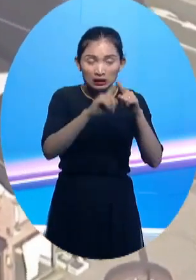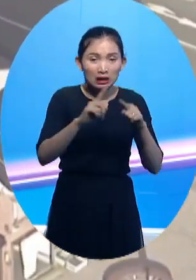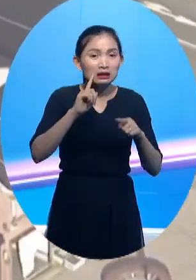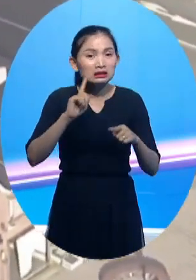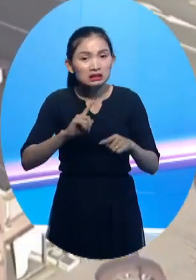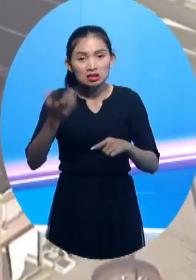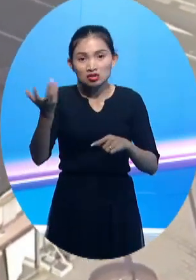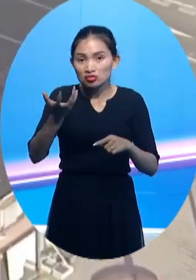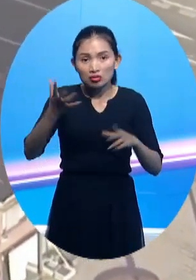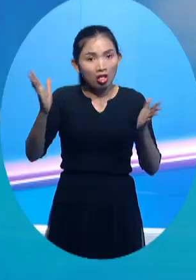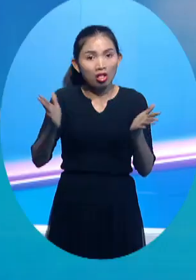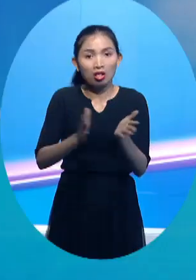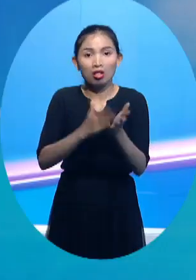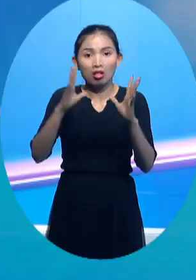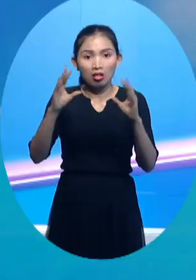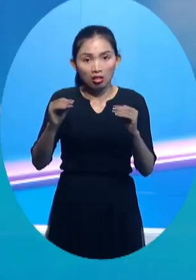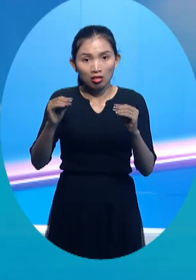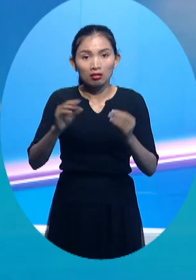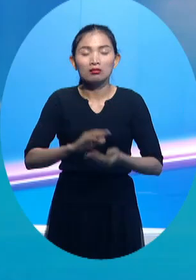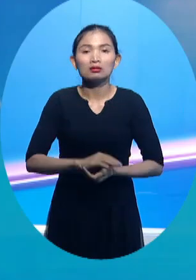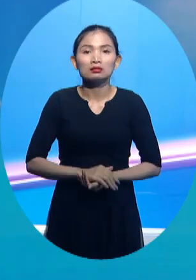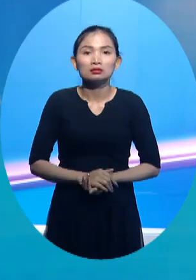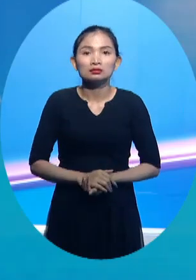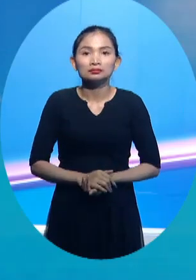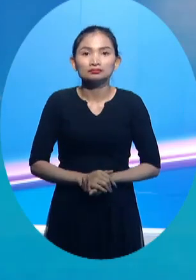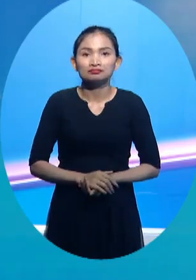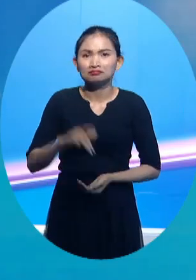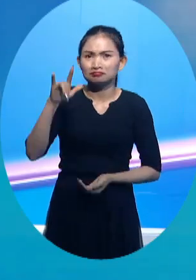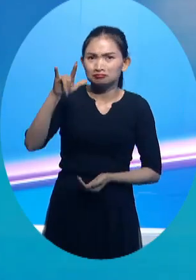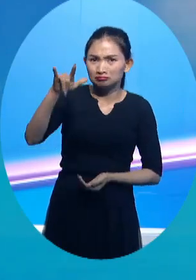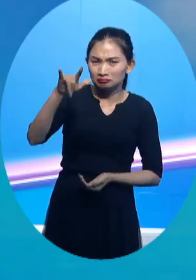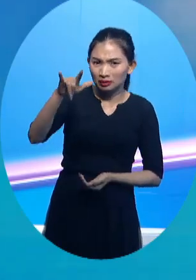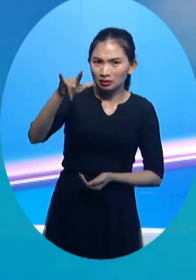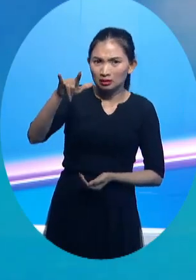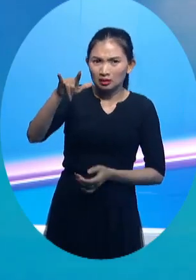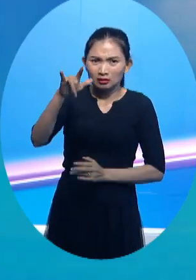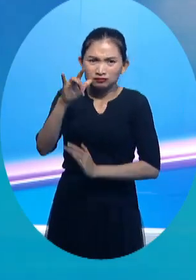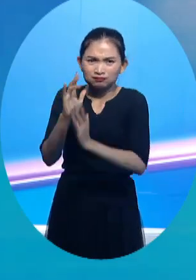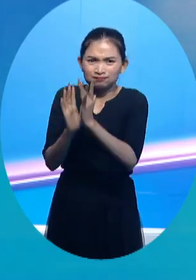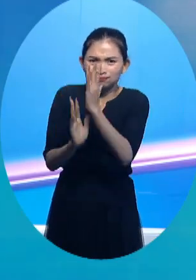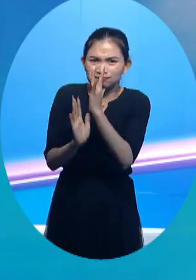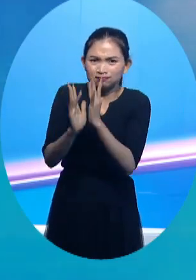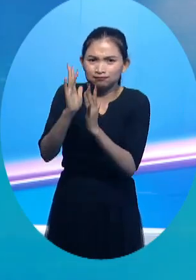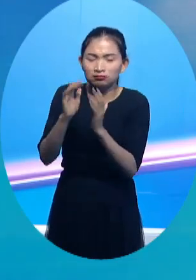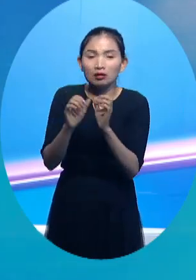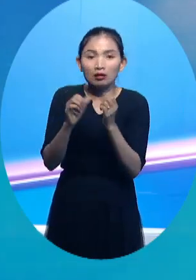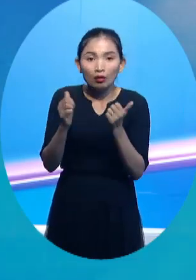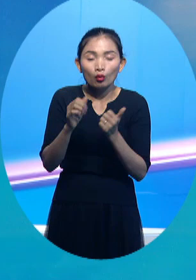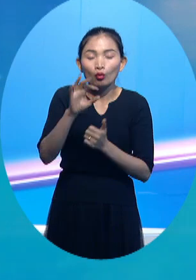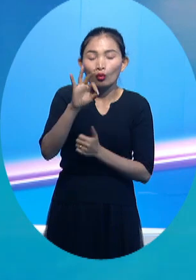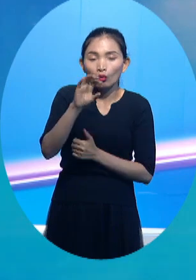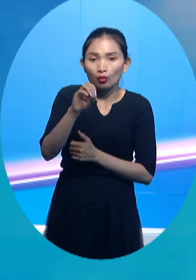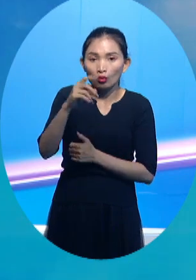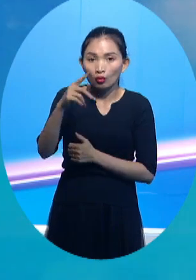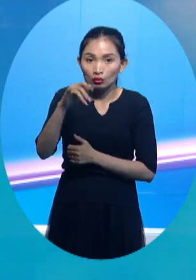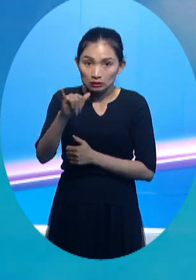mất nước liên quan vụ cháy máy bay ở sân bay hanida Tokyo Bộ trưởng giao thông Nhật Bản cho biết đã có